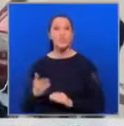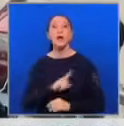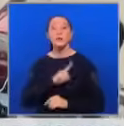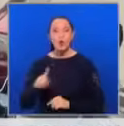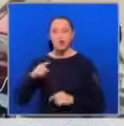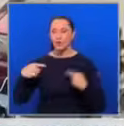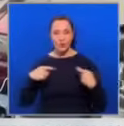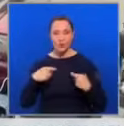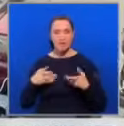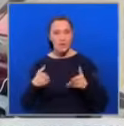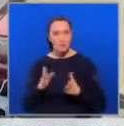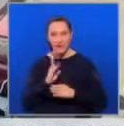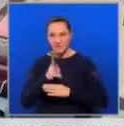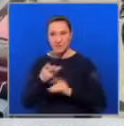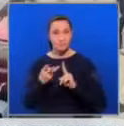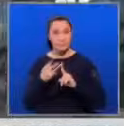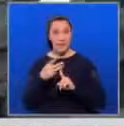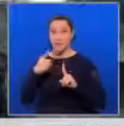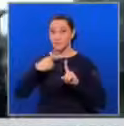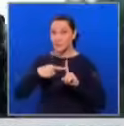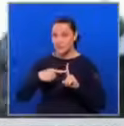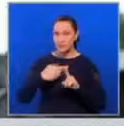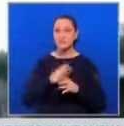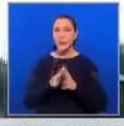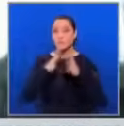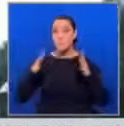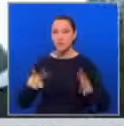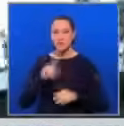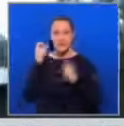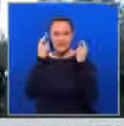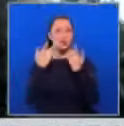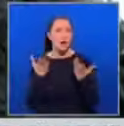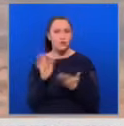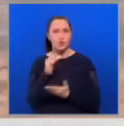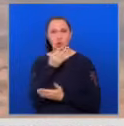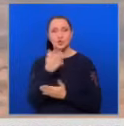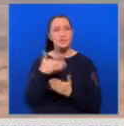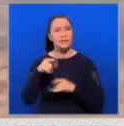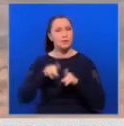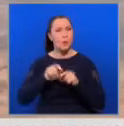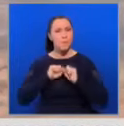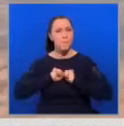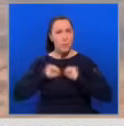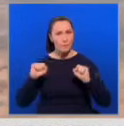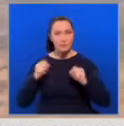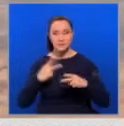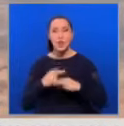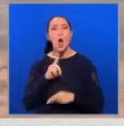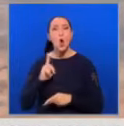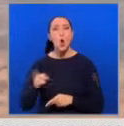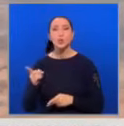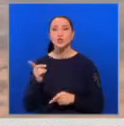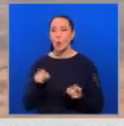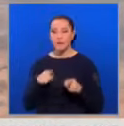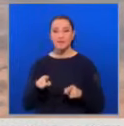докато войната е на път да навлезе в третия си месец все повече са неизвестните какво ще се случи след като бомбите спрат кой ще управлява